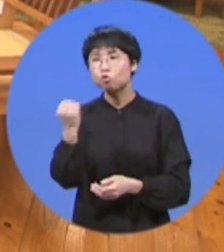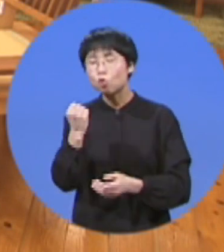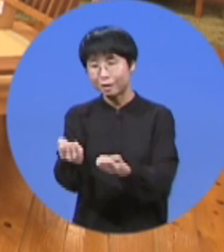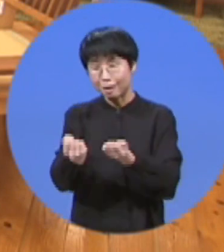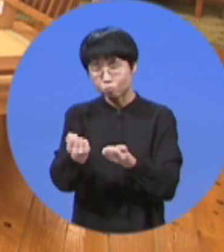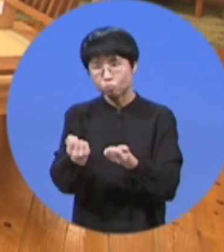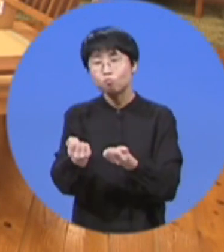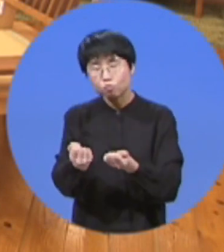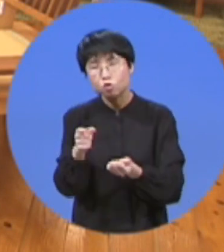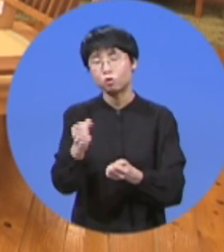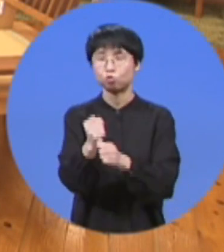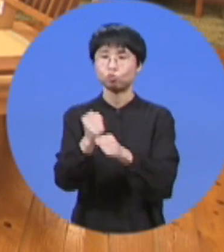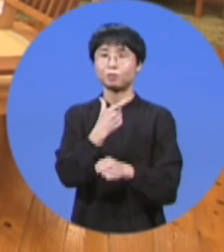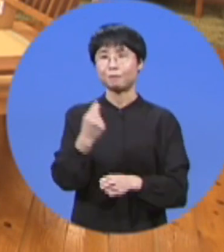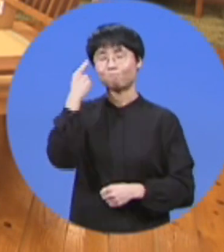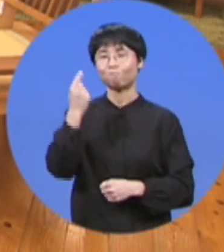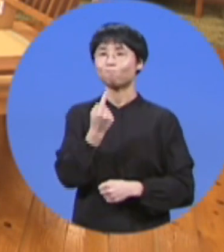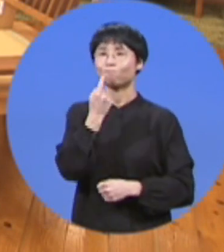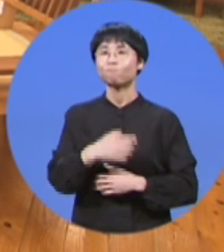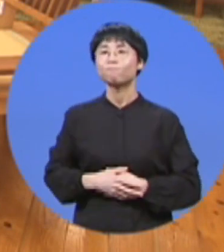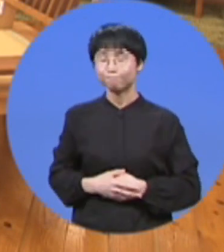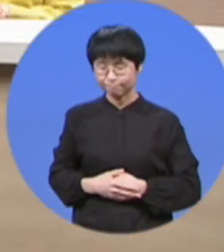兼ね備えたものを作りたいと思ってます。